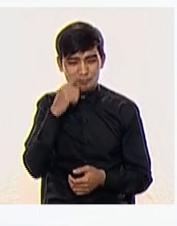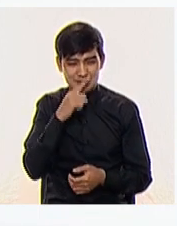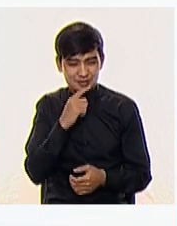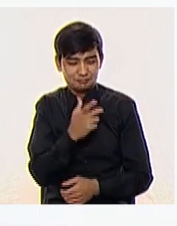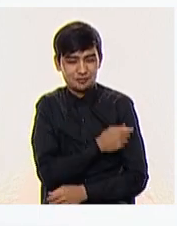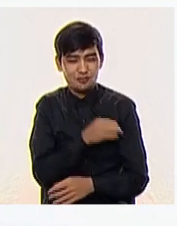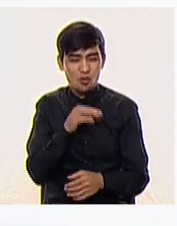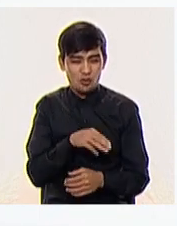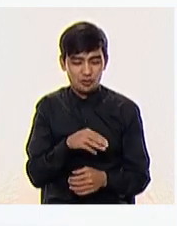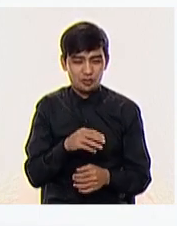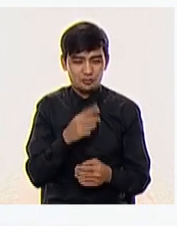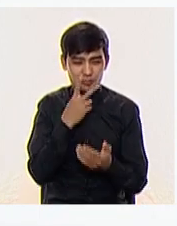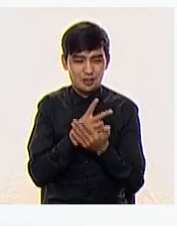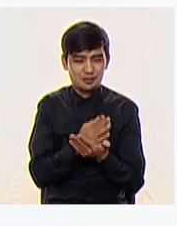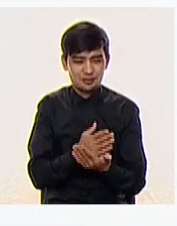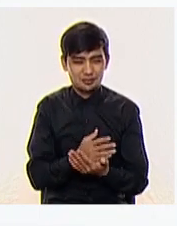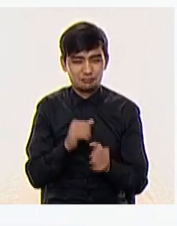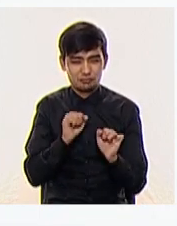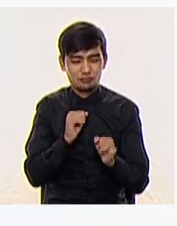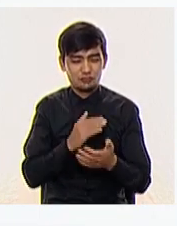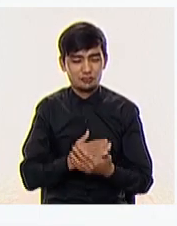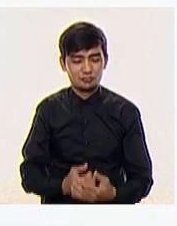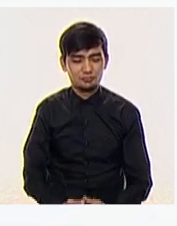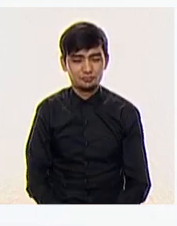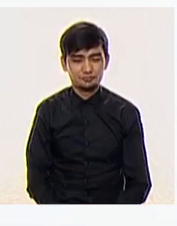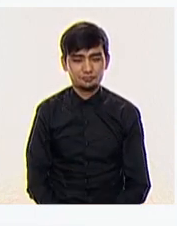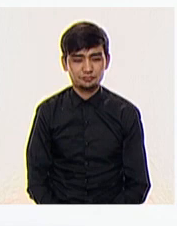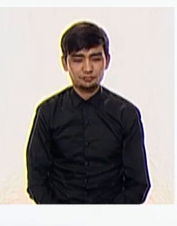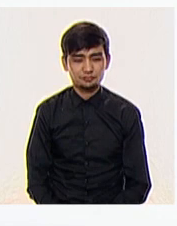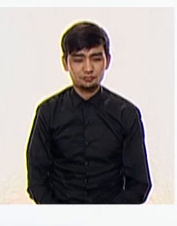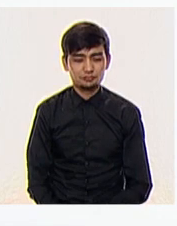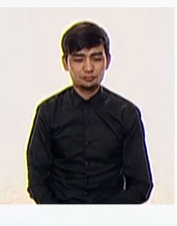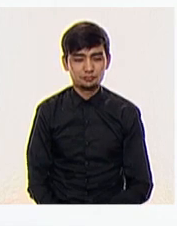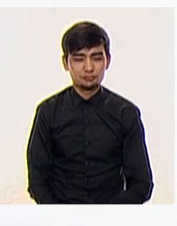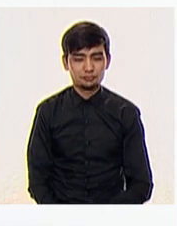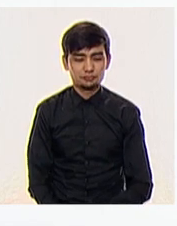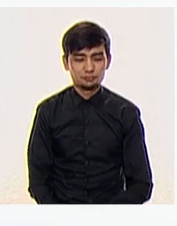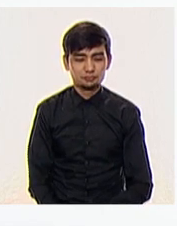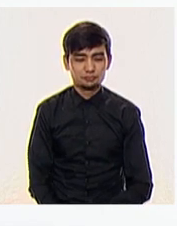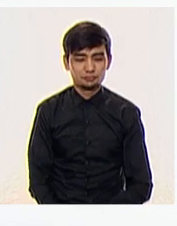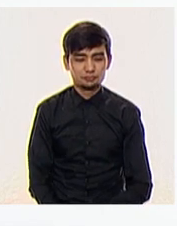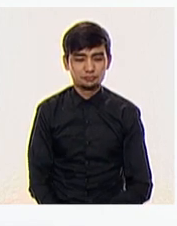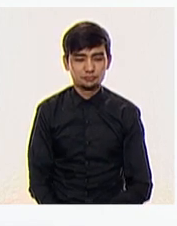нәтижесін көрсете бастаған көрінеді. Гүлнәс Сайлауқызы, Дидар Елеуов, Информбюро, Нұр-Сұлтан.